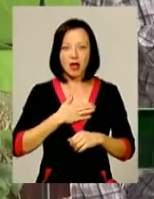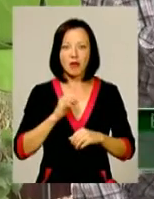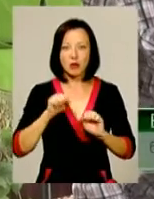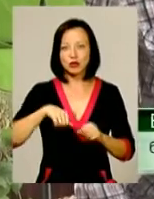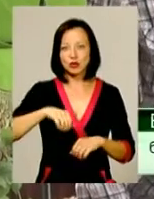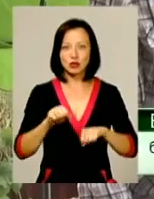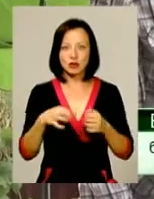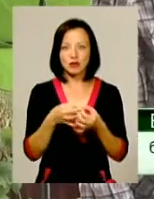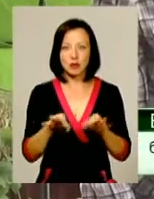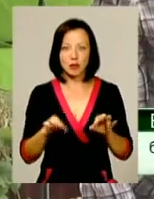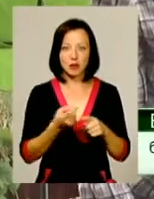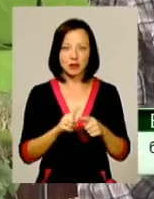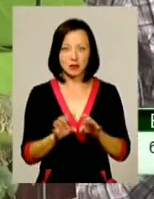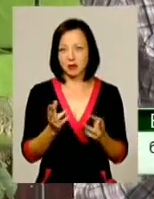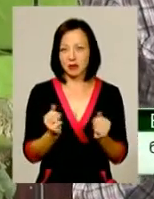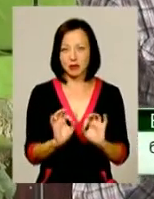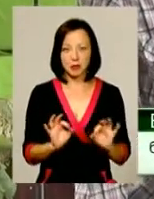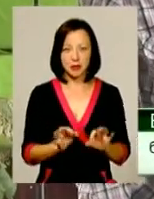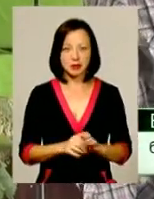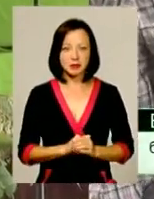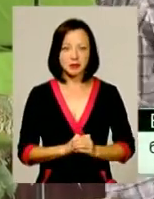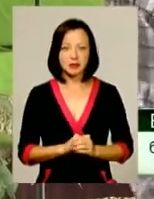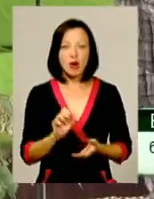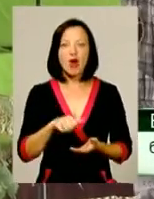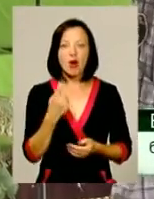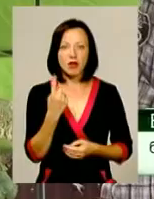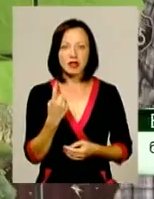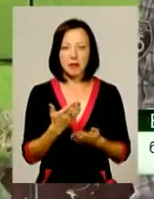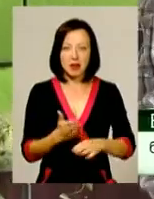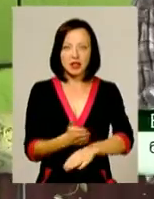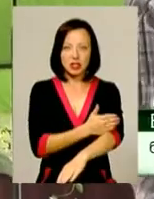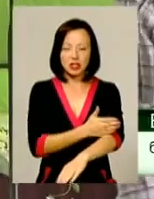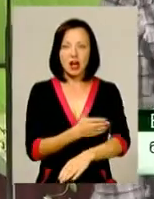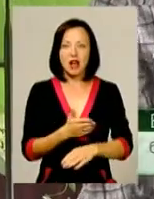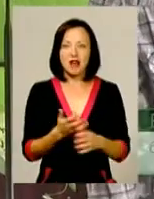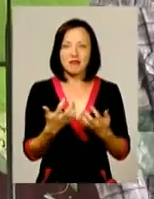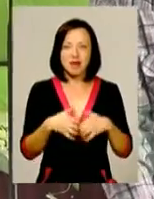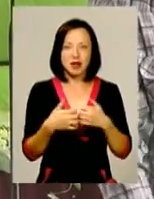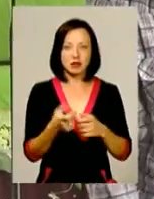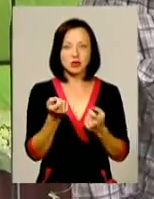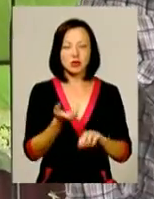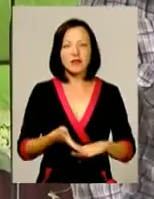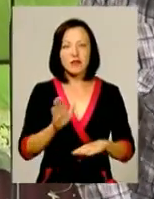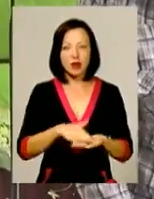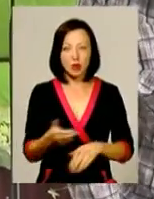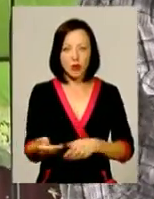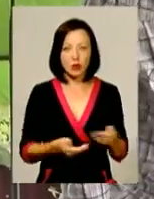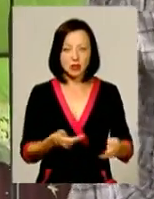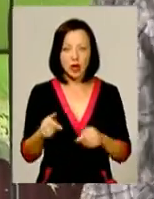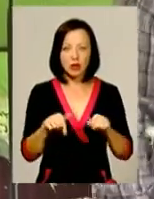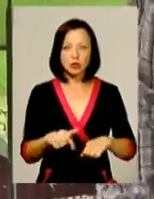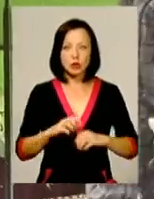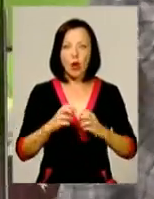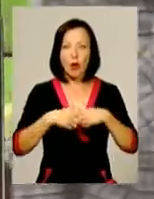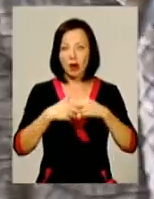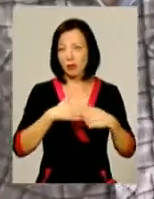можу рухати свободно, це все, так. Да. Це одне хорошо. Бо якщо вищий колін, там виходить коліно механічне, там вже трошки важко їм ходити. А тут коліно